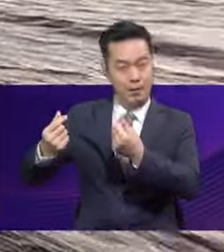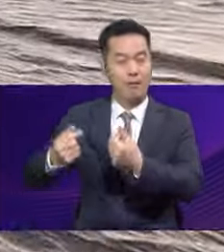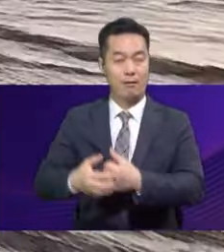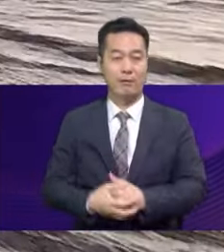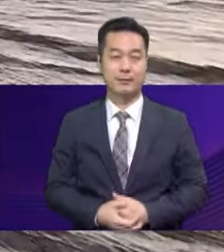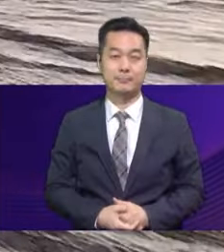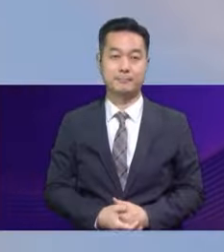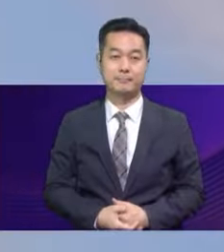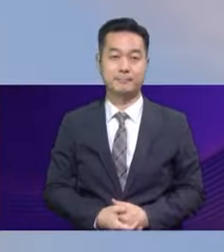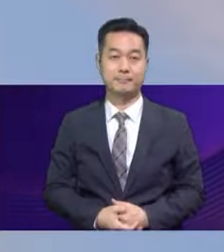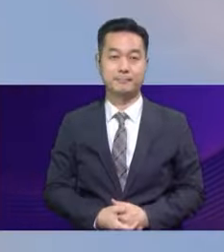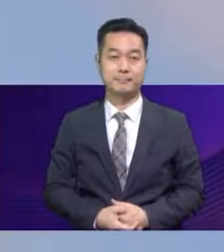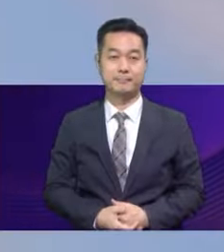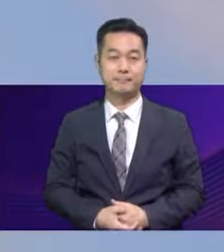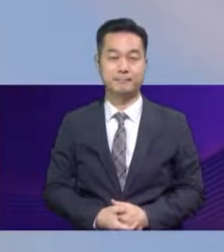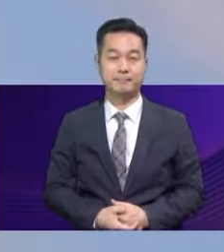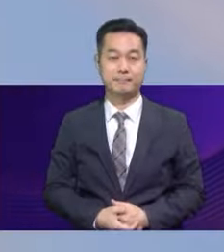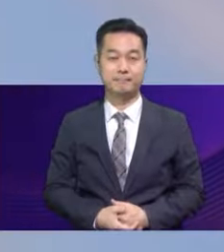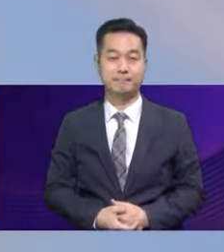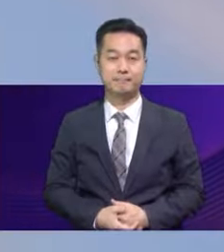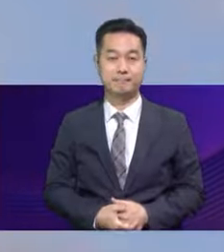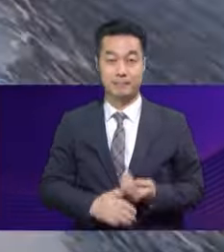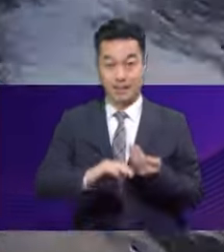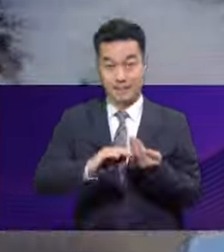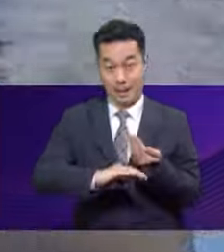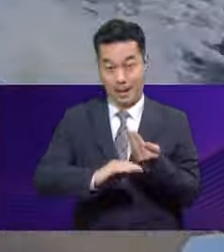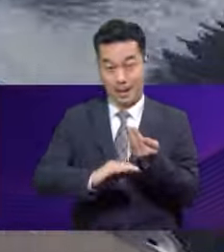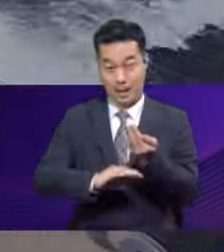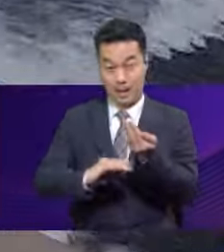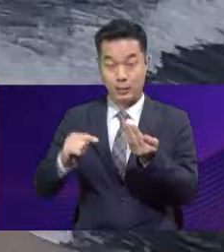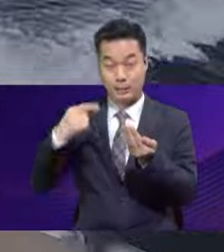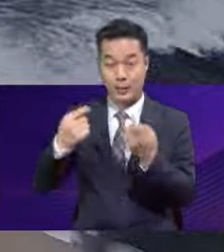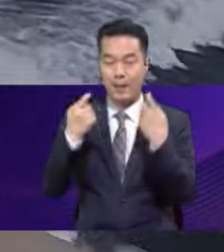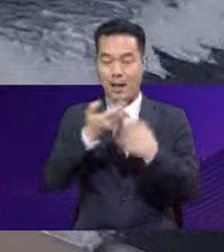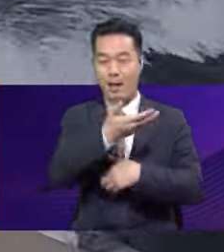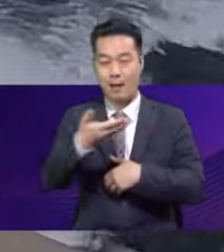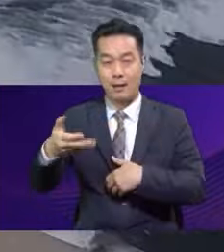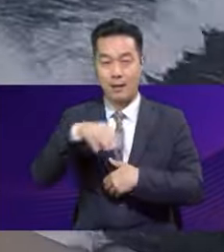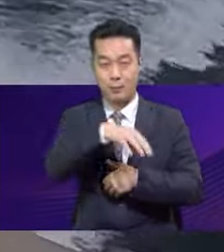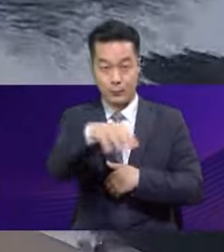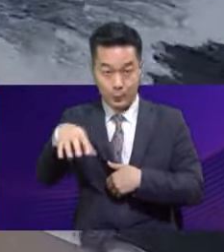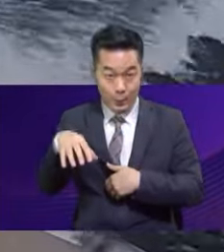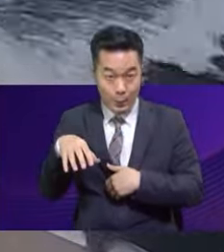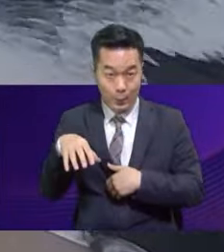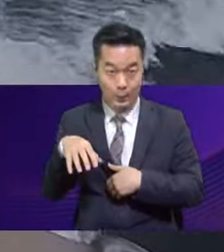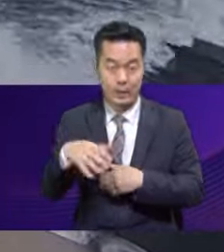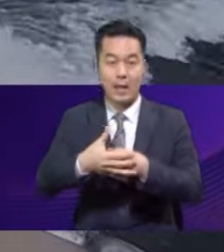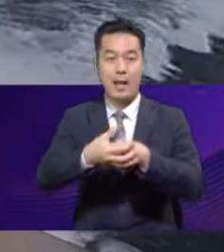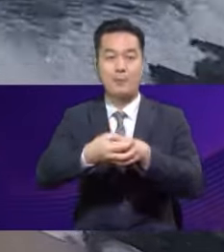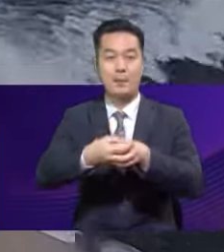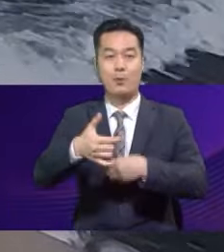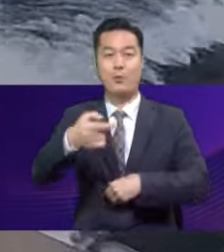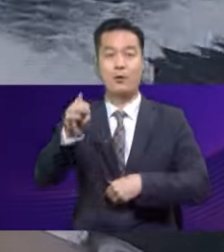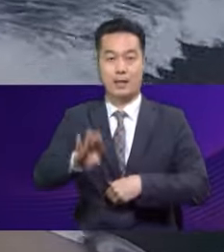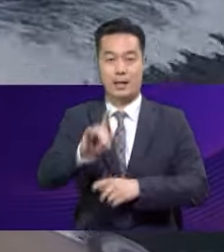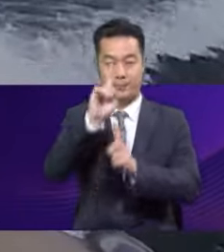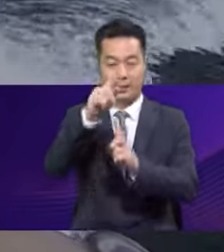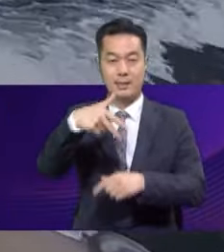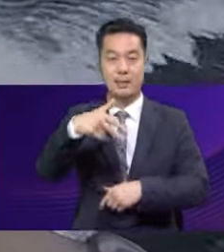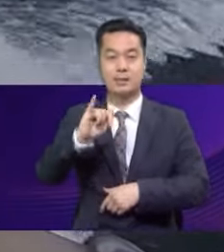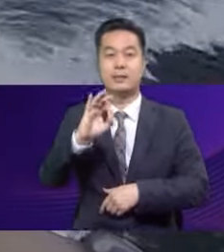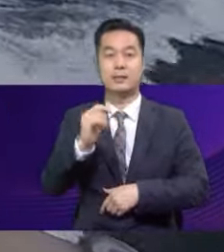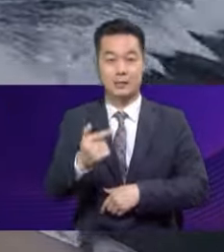예측됩니다. 네, 보트가 도착한 다음 한강 벨트 지역은 어디일까요? 서울 마포 갑입니다. 민주당 이지은